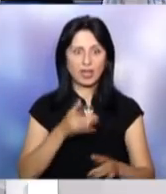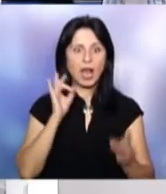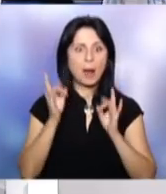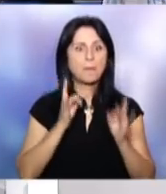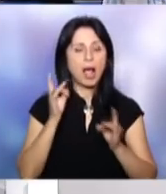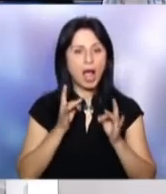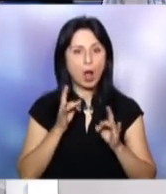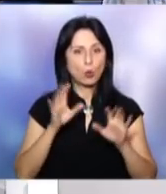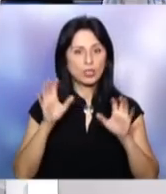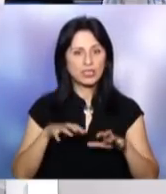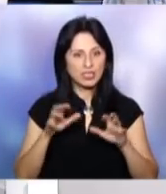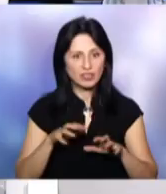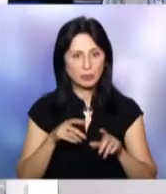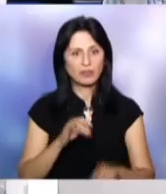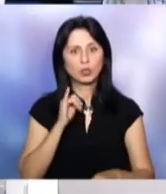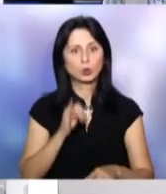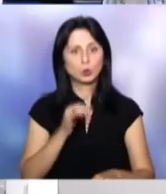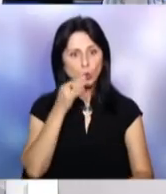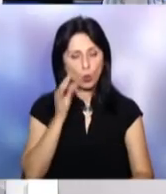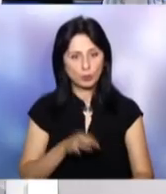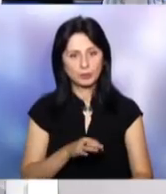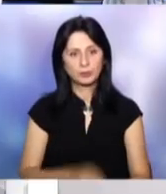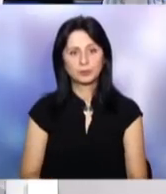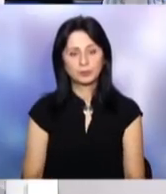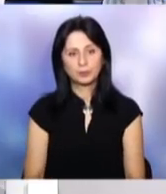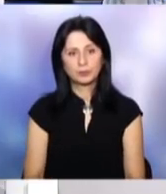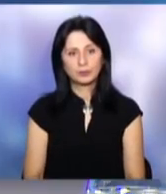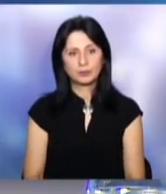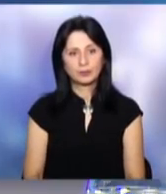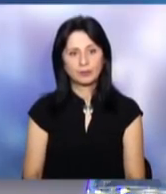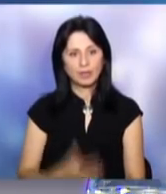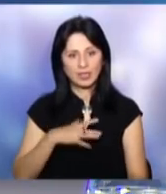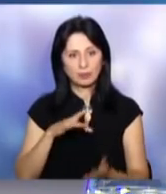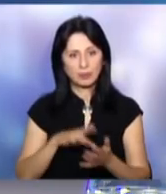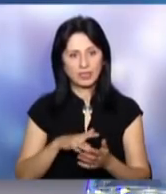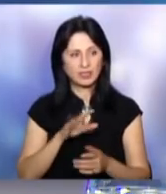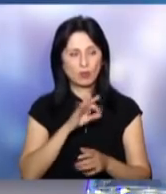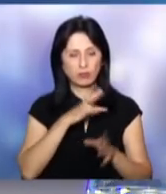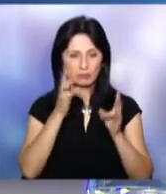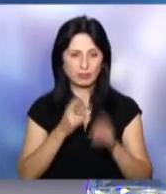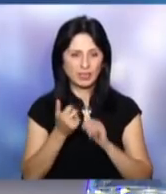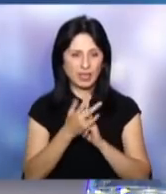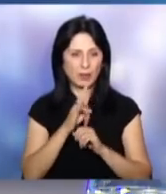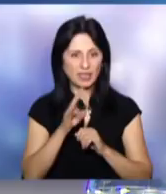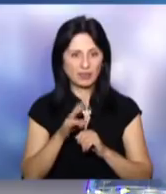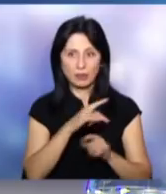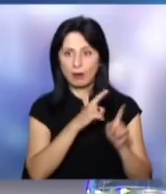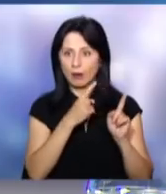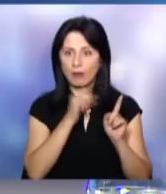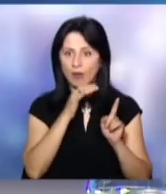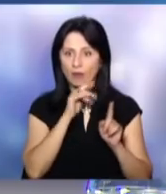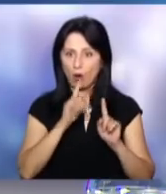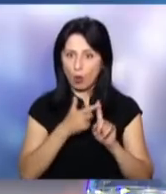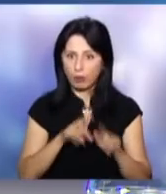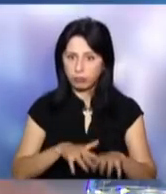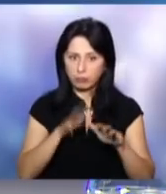ხმაური ახლავს წვიმას, აქვს ცუდი გამოცდილება, თუნდაც თბილისთან დაკავშირებული ის მოვლენები, რომელიც ასოცირდება ამასთან და